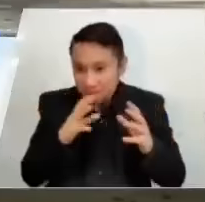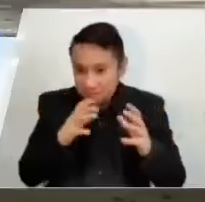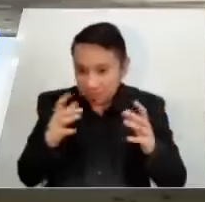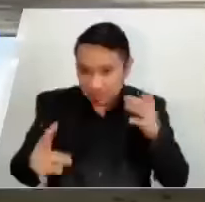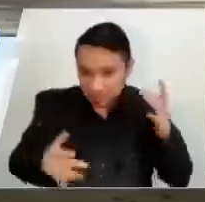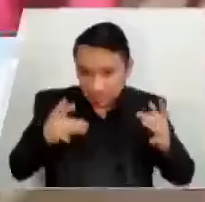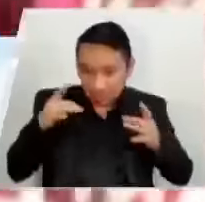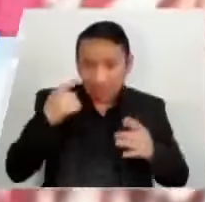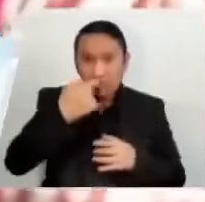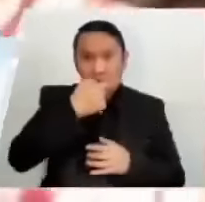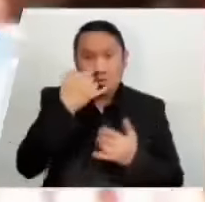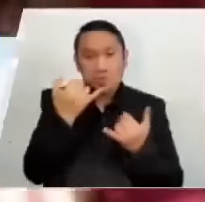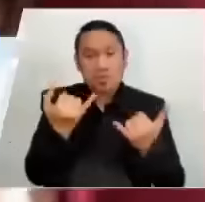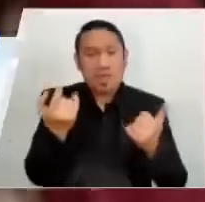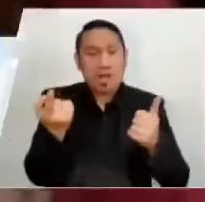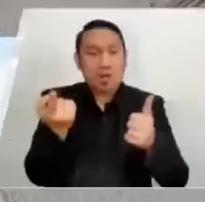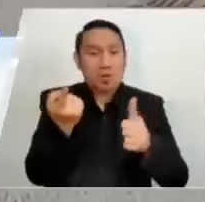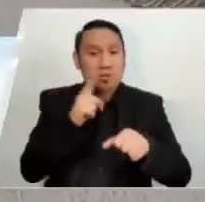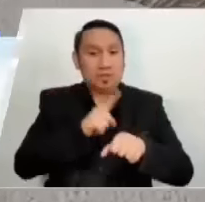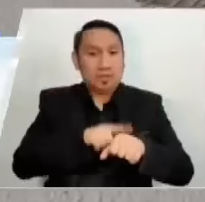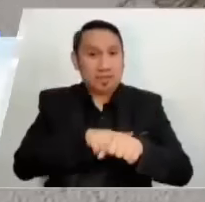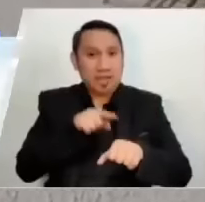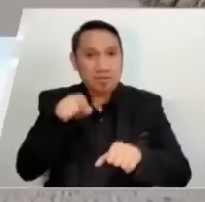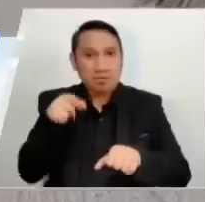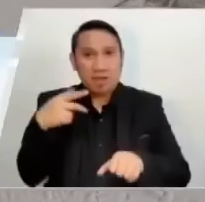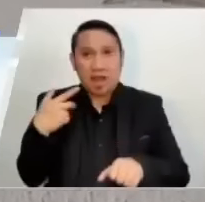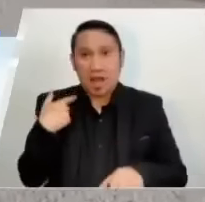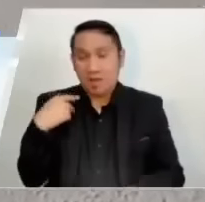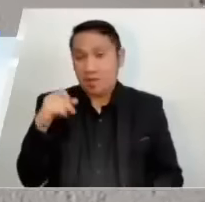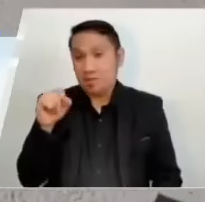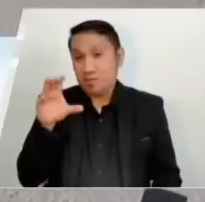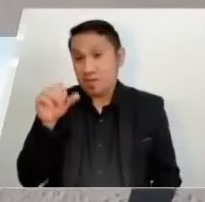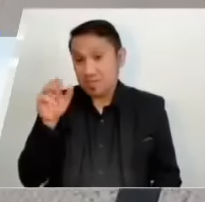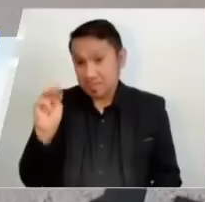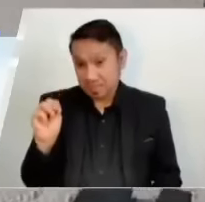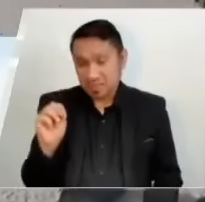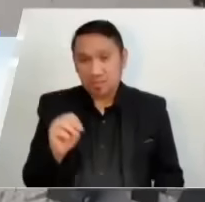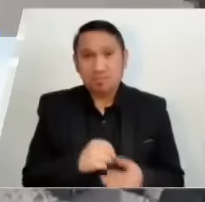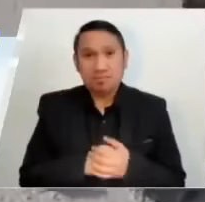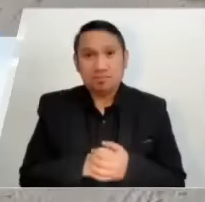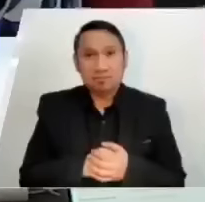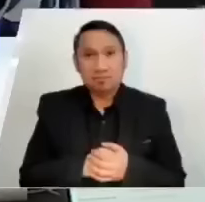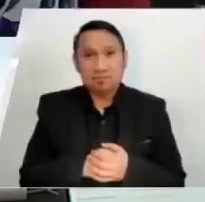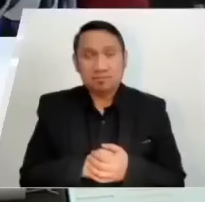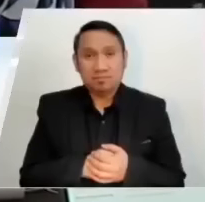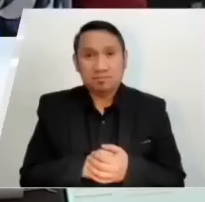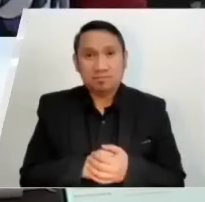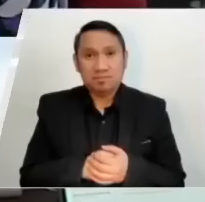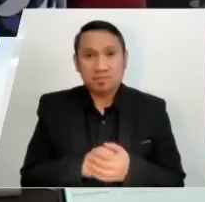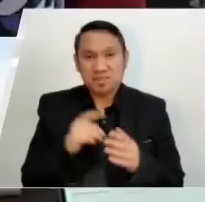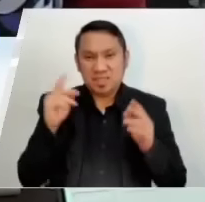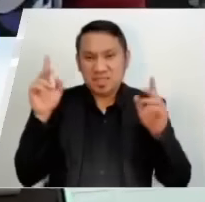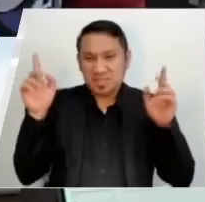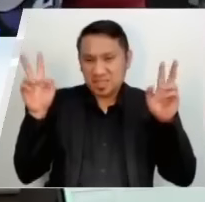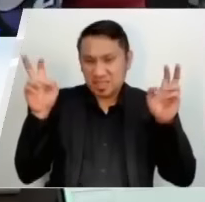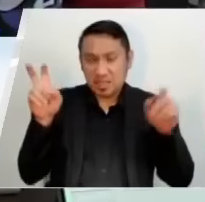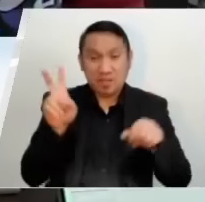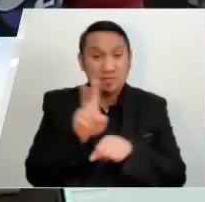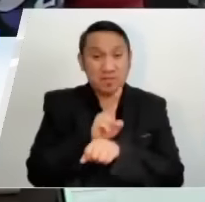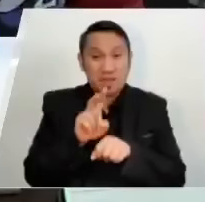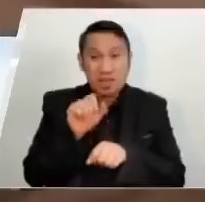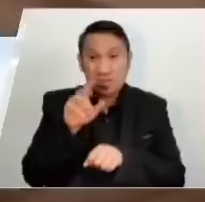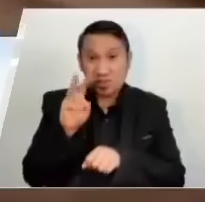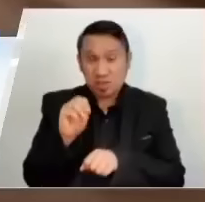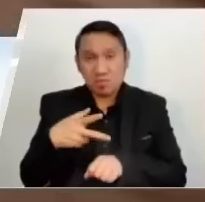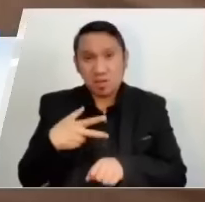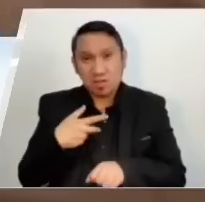din, naghahanap ng mabibiktima ang tinatawag ng PNP na vacation scam. Ito yung modus na mag-aalok sa inyo ng